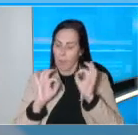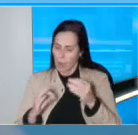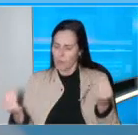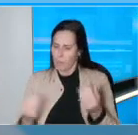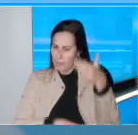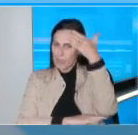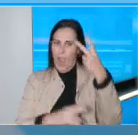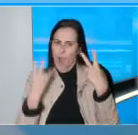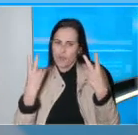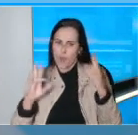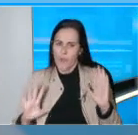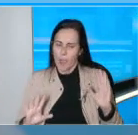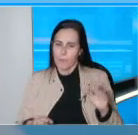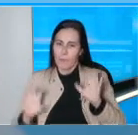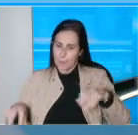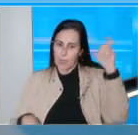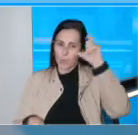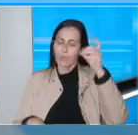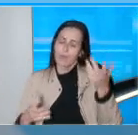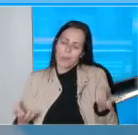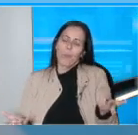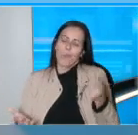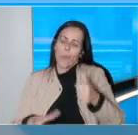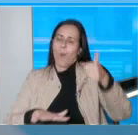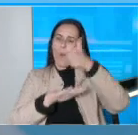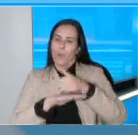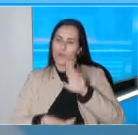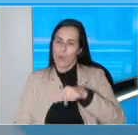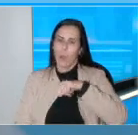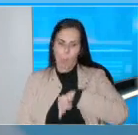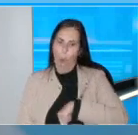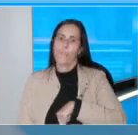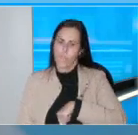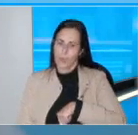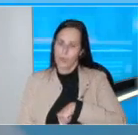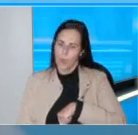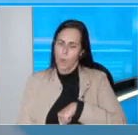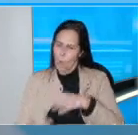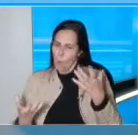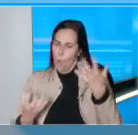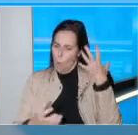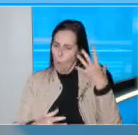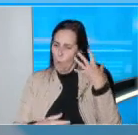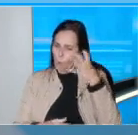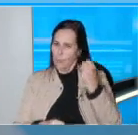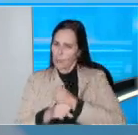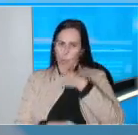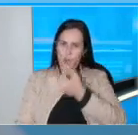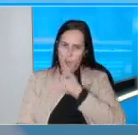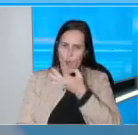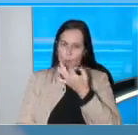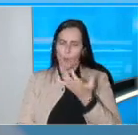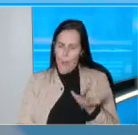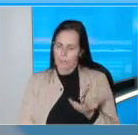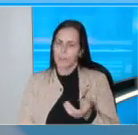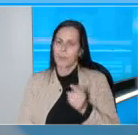שחקן חשוב, והוא במרכז של טורקיה, יש לו גם אופי די פרובוקטיבי, הוא אוהב לעשות נאומים די